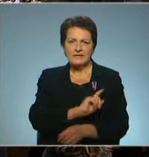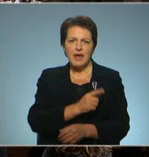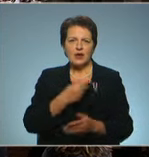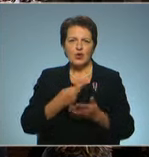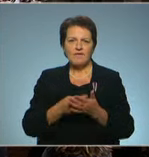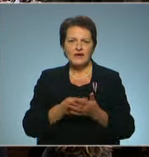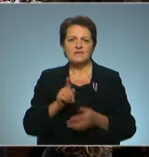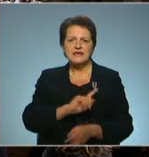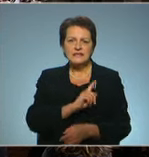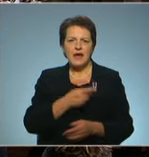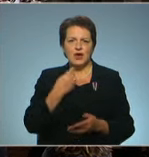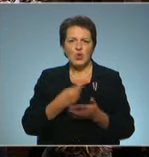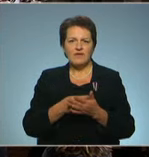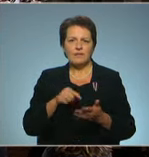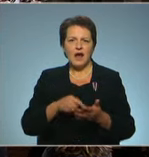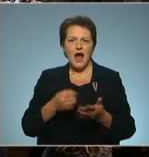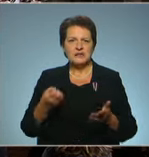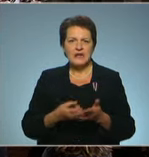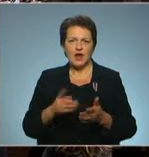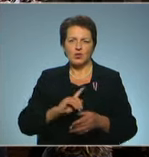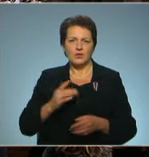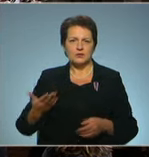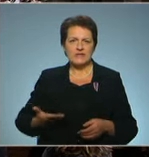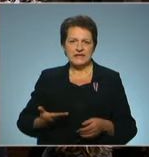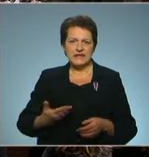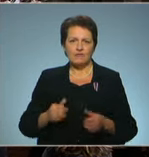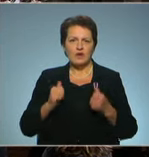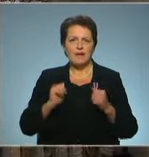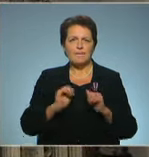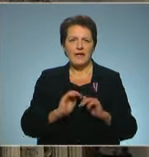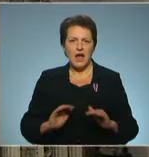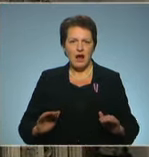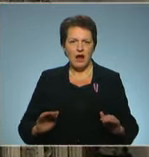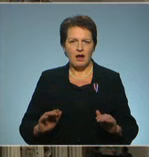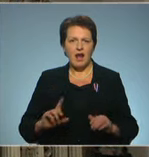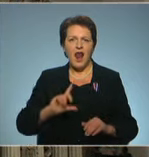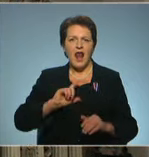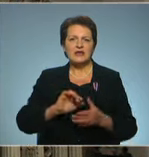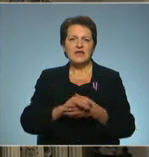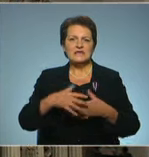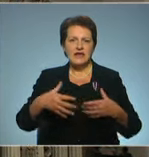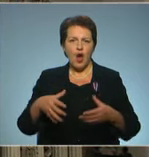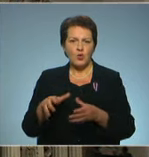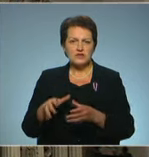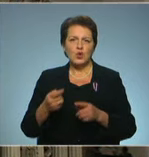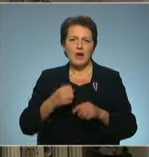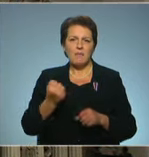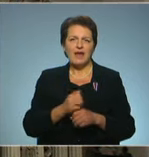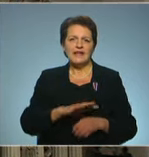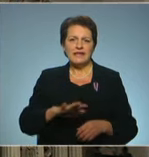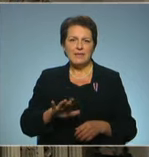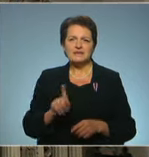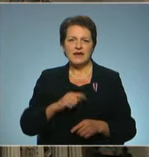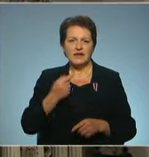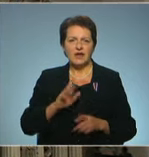Viņi spēja novērtēt, kāds dārgums ir dzīvot mierā. Latvijas draudzes un pat ģimenes ir teikušas, ka ir gatavs